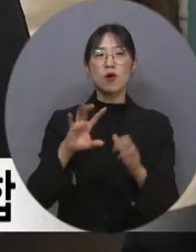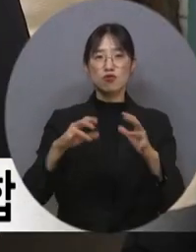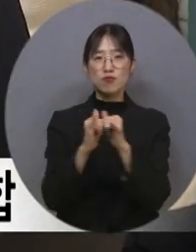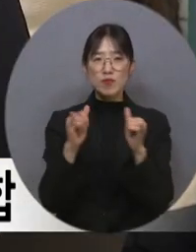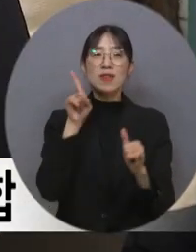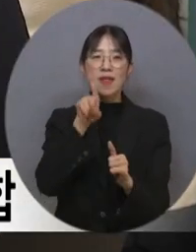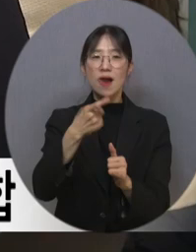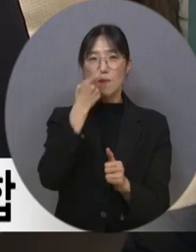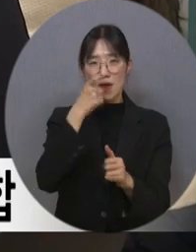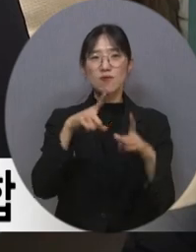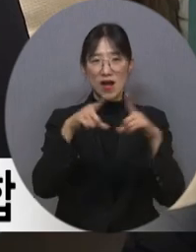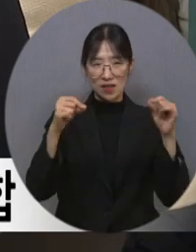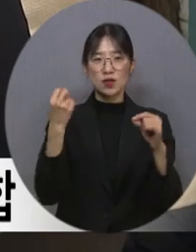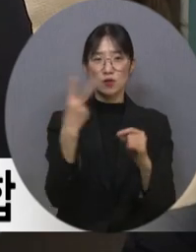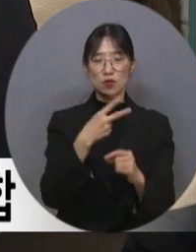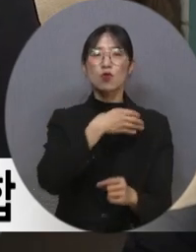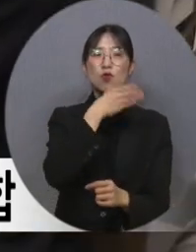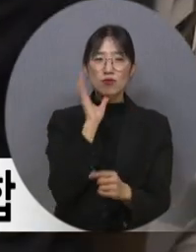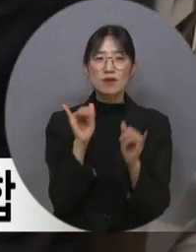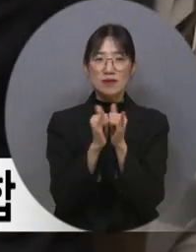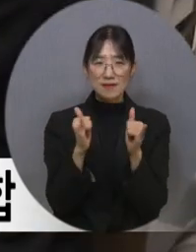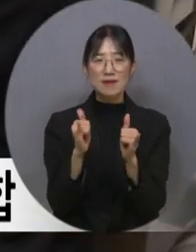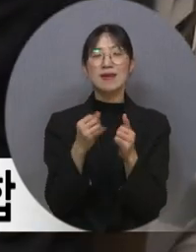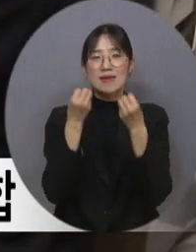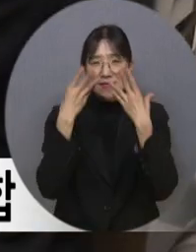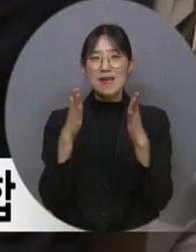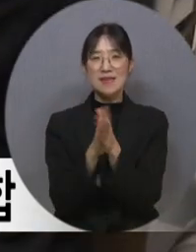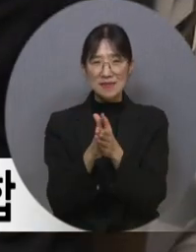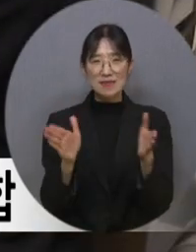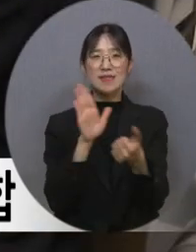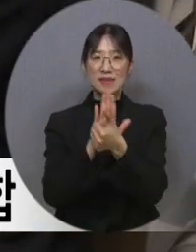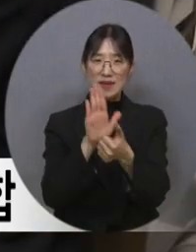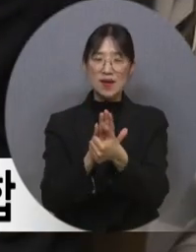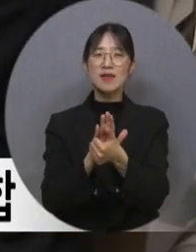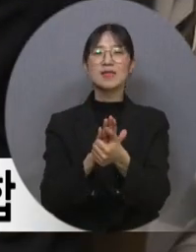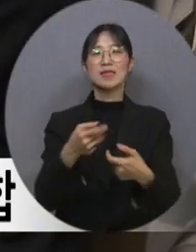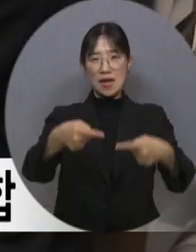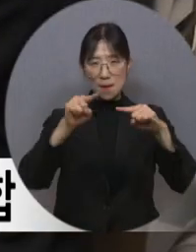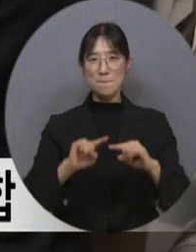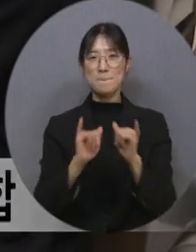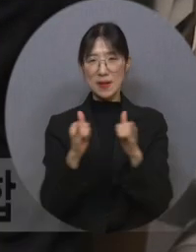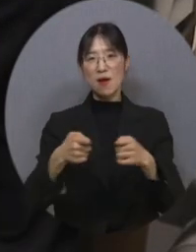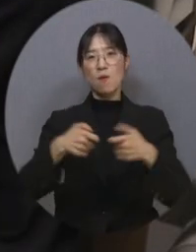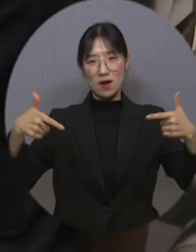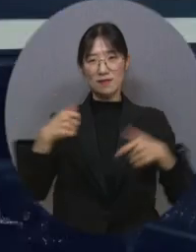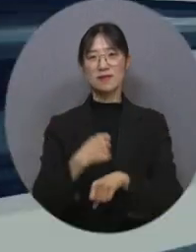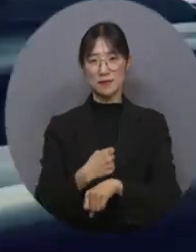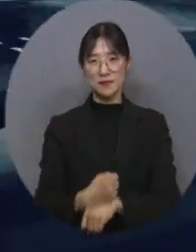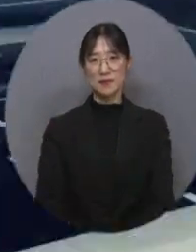대상과 중장년 새 출발 카운슬링 사업 참여 대상을 확대하기로 했습니다.